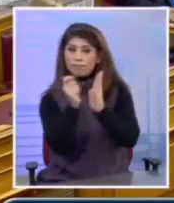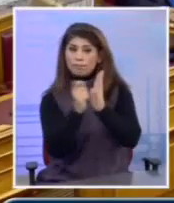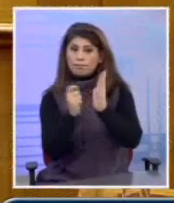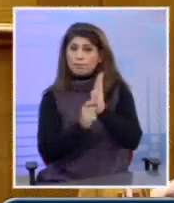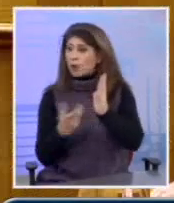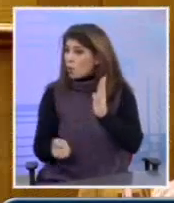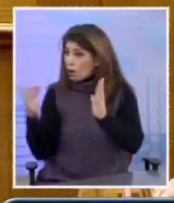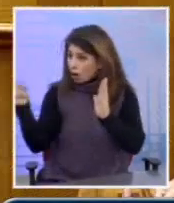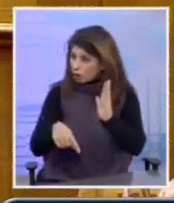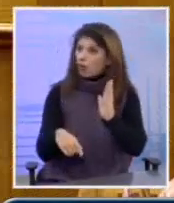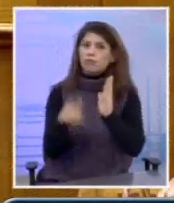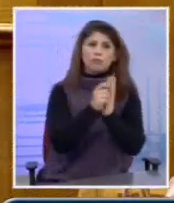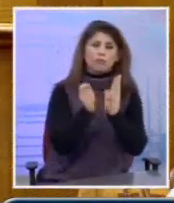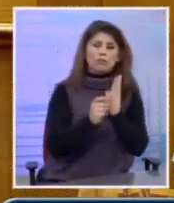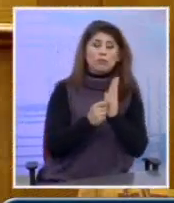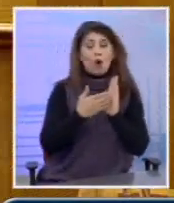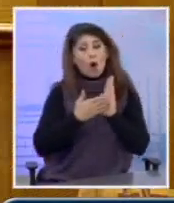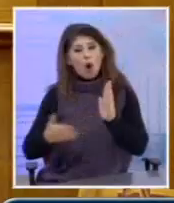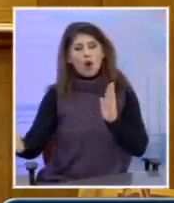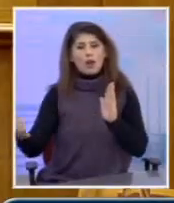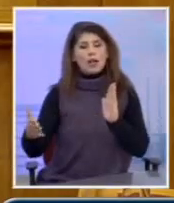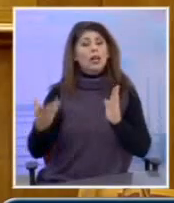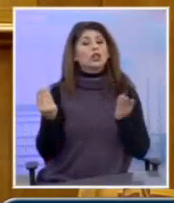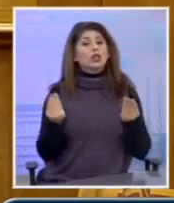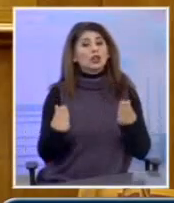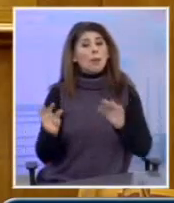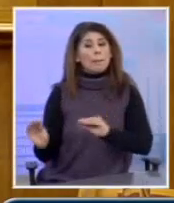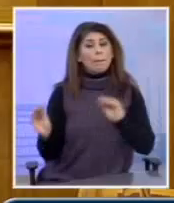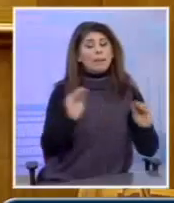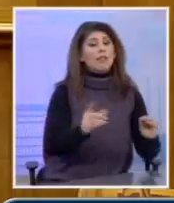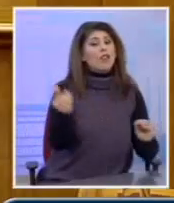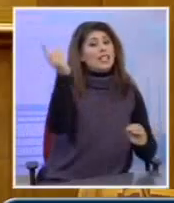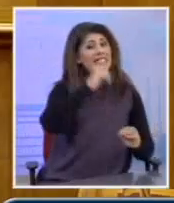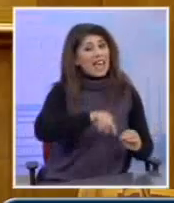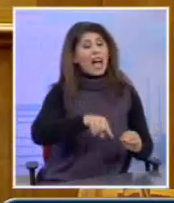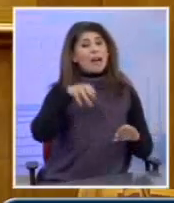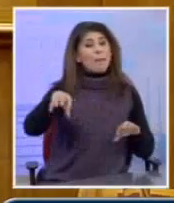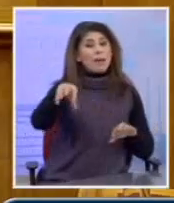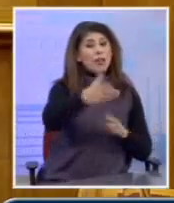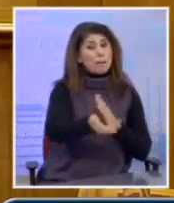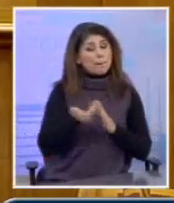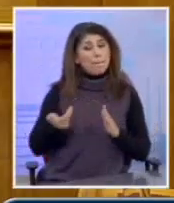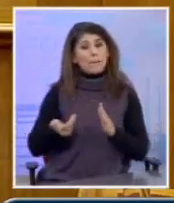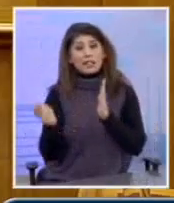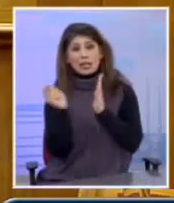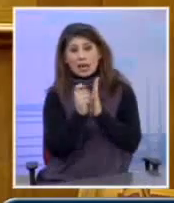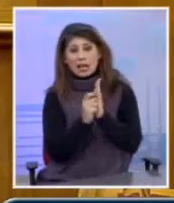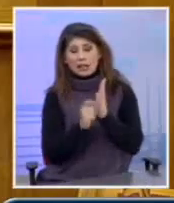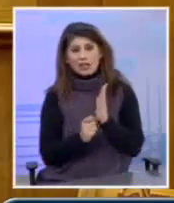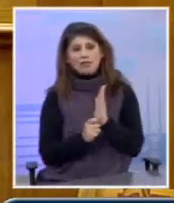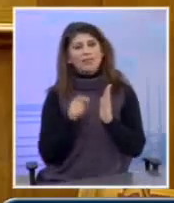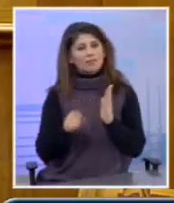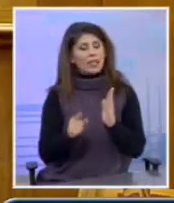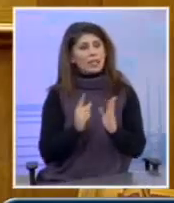Η εναλλακτική της μεταφοράς σε άλλο μέρος της επικράτειας πριν γίνει ταυτοποίηση είναι